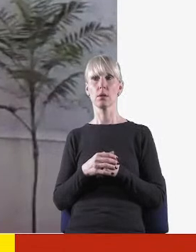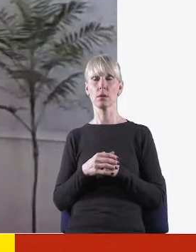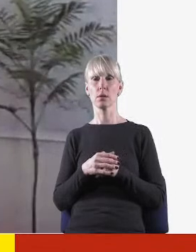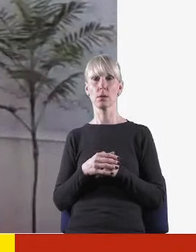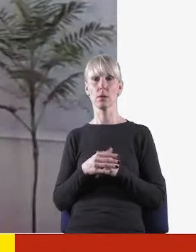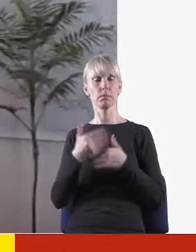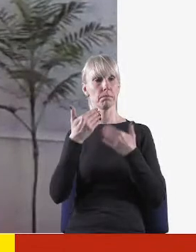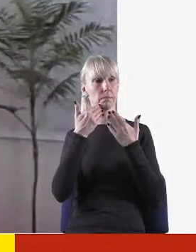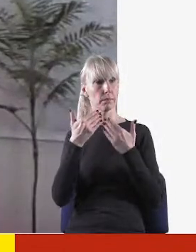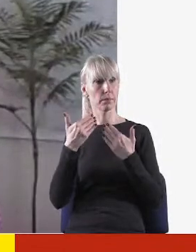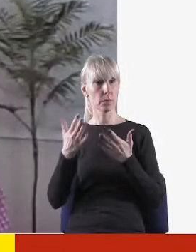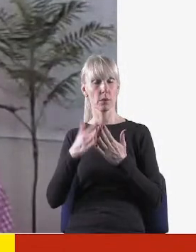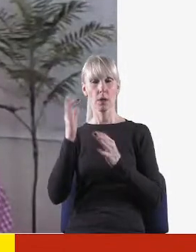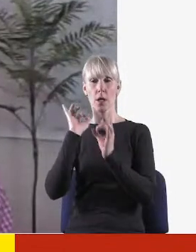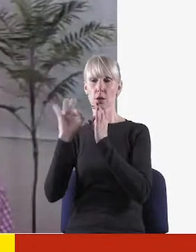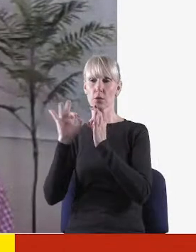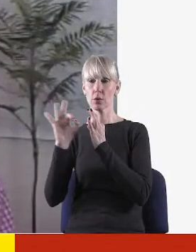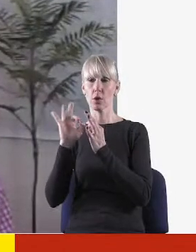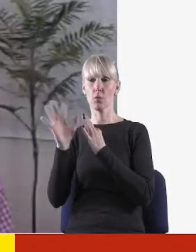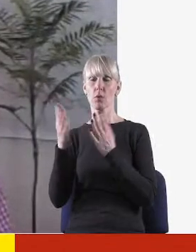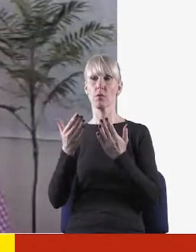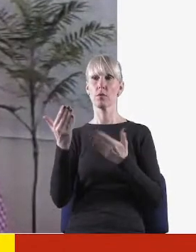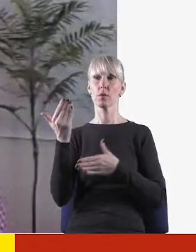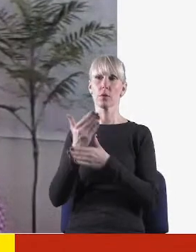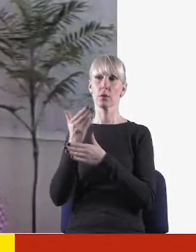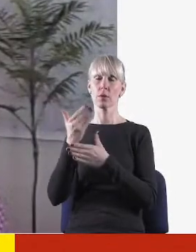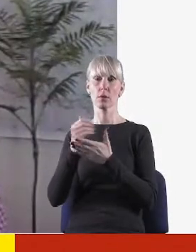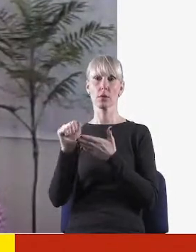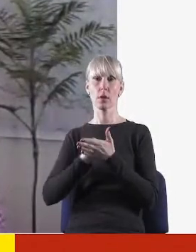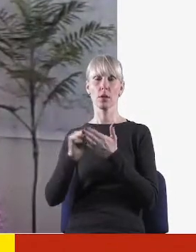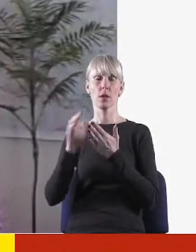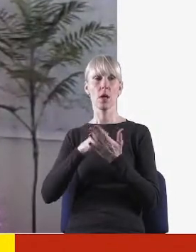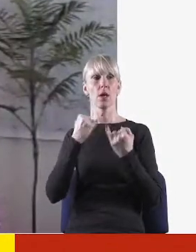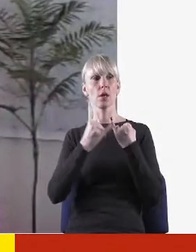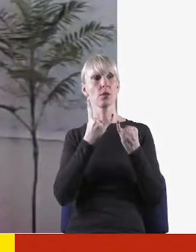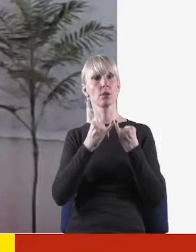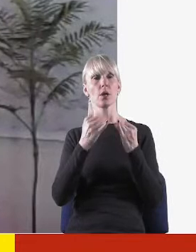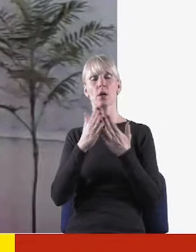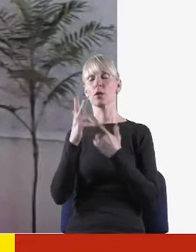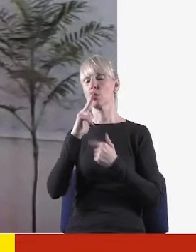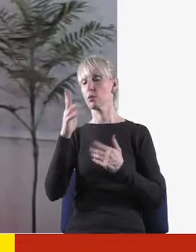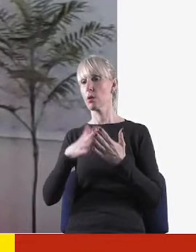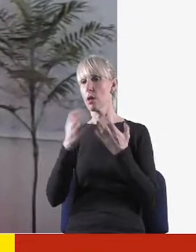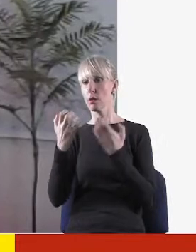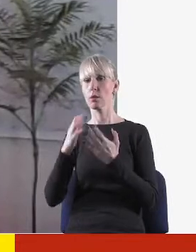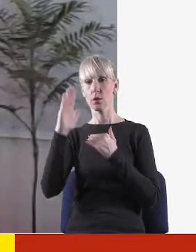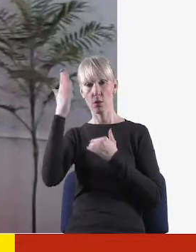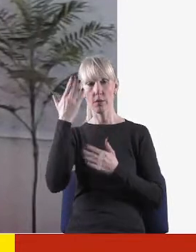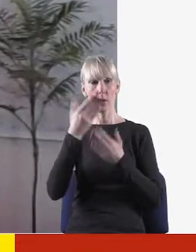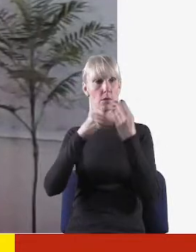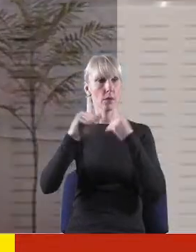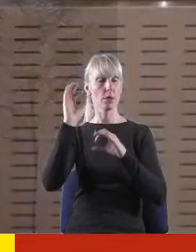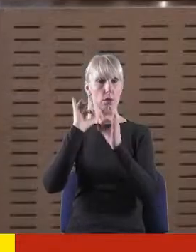danych przekazywał, bo państwo mają sesję. Zapraszam, chętnie udzielę może na komisjach więcej informacji. Dziękuję bardzo.